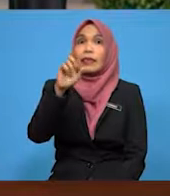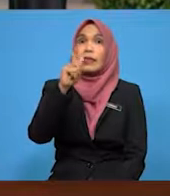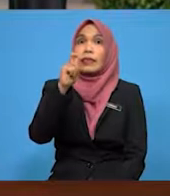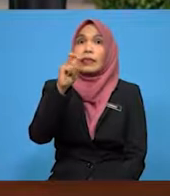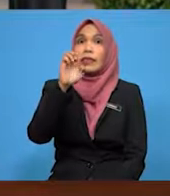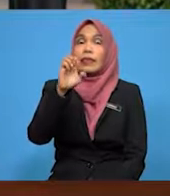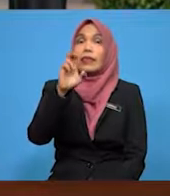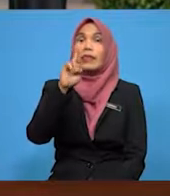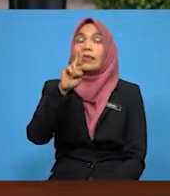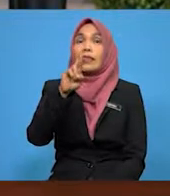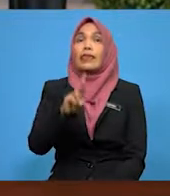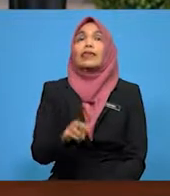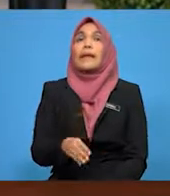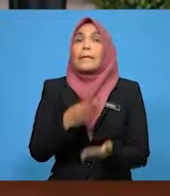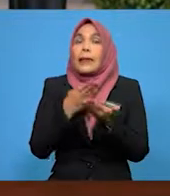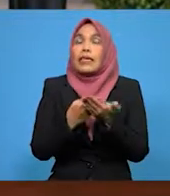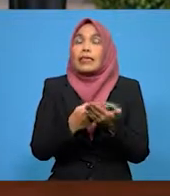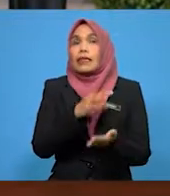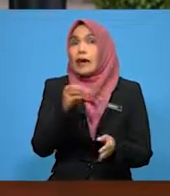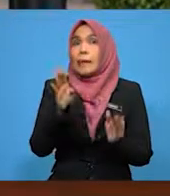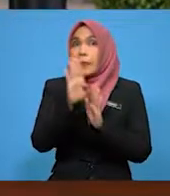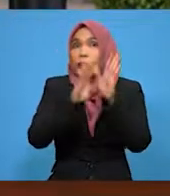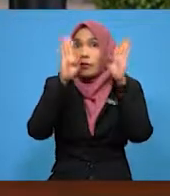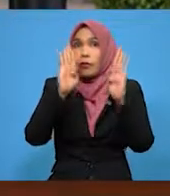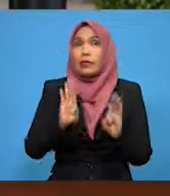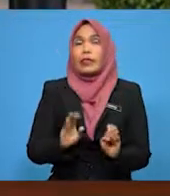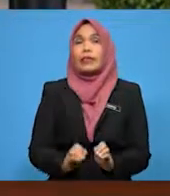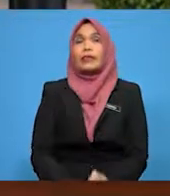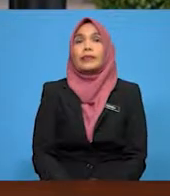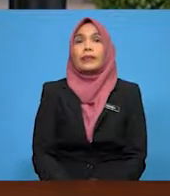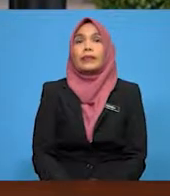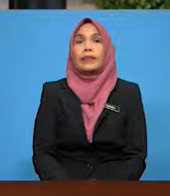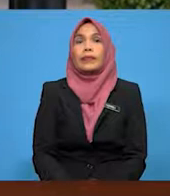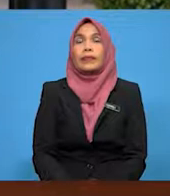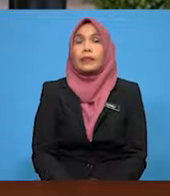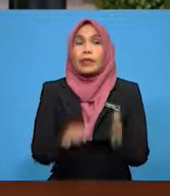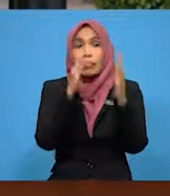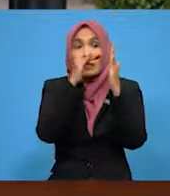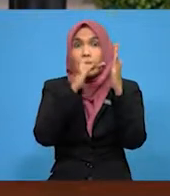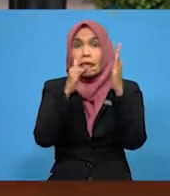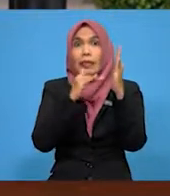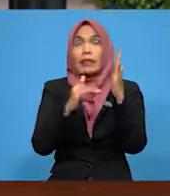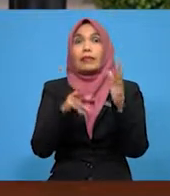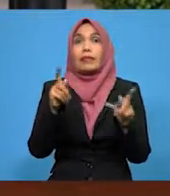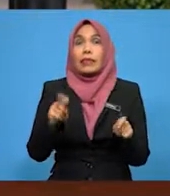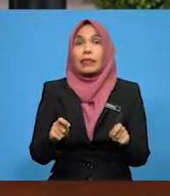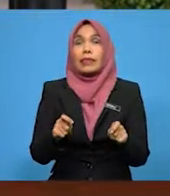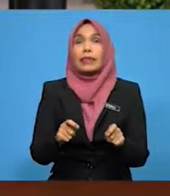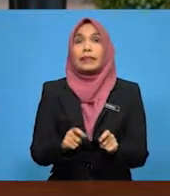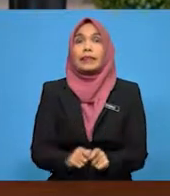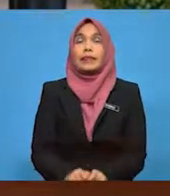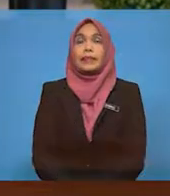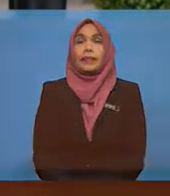dan berfungsi. Senarai semak berikut digunakan sebelum memasukkan seta troli ke dalam